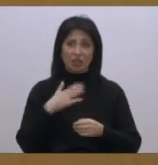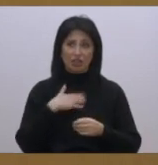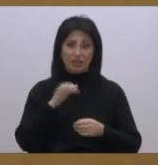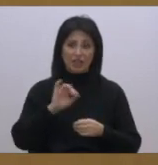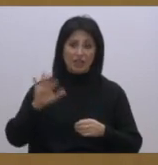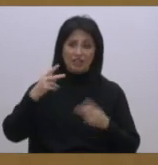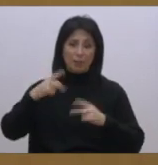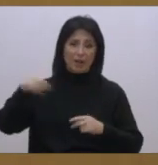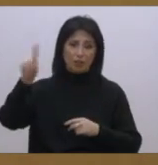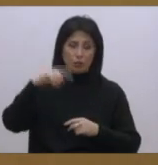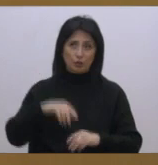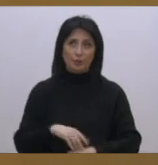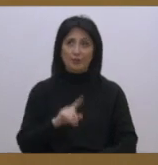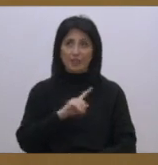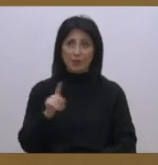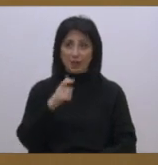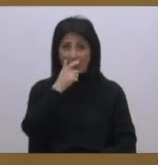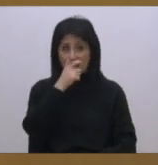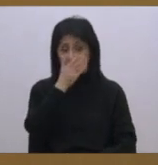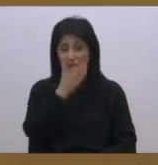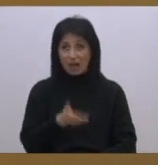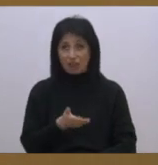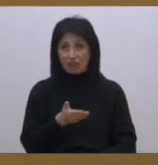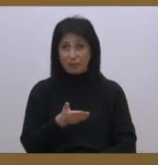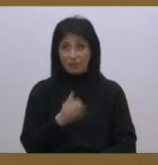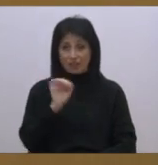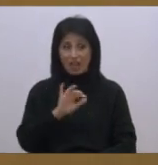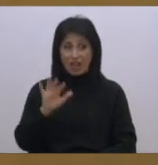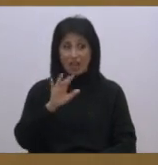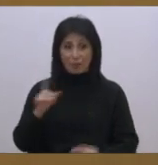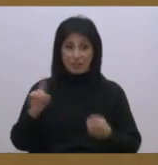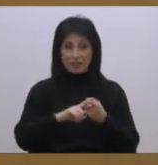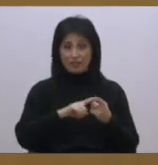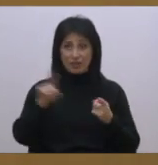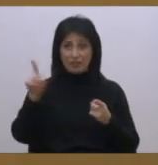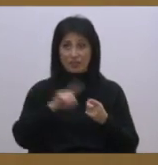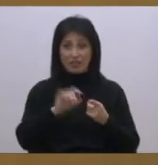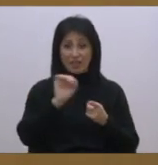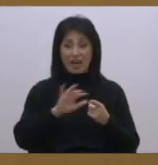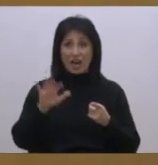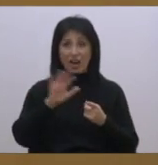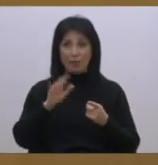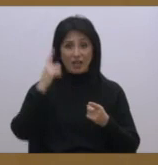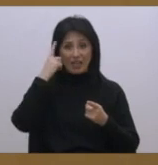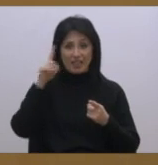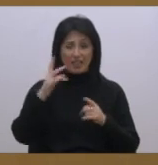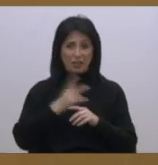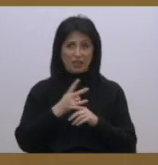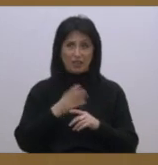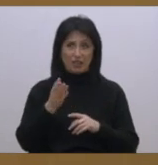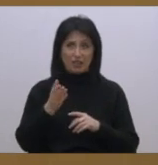დასავლელ პარტნიორებზე. მაგრამ მიხეილ სააკაშვილის დასავლეთთან ასოცირება დასავლეთის იდეას